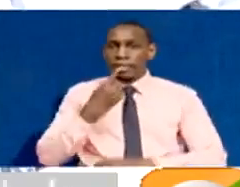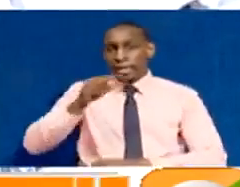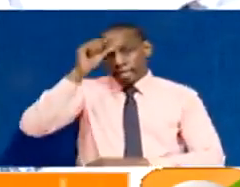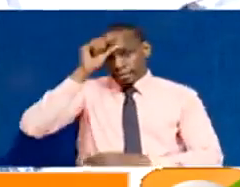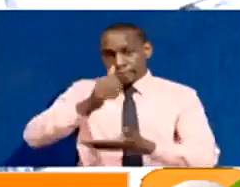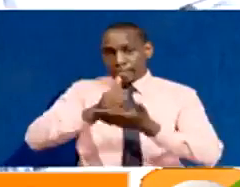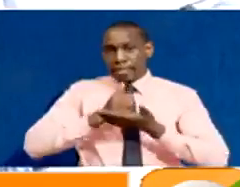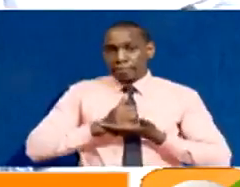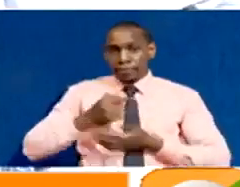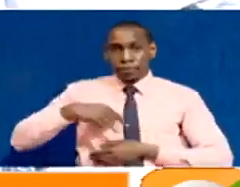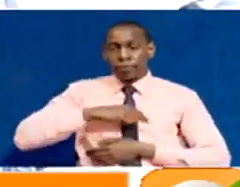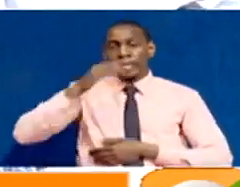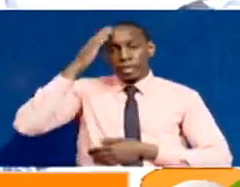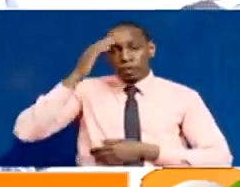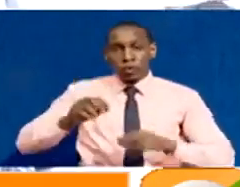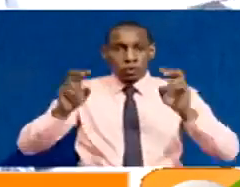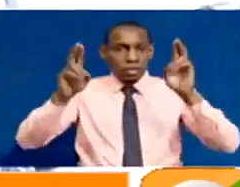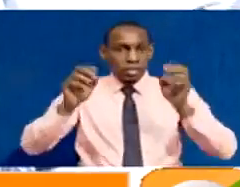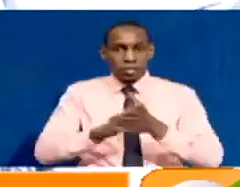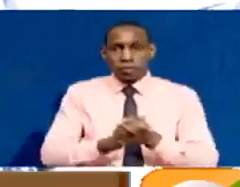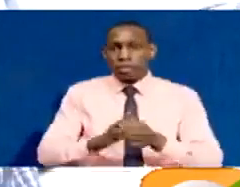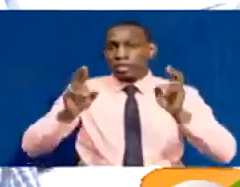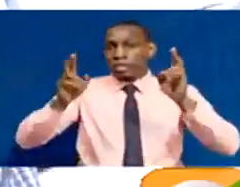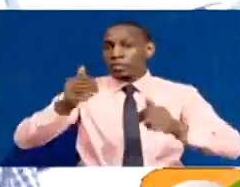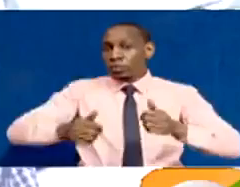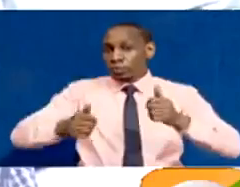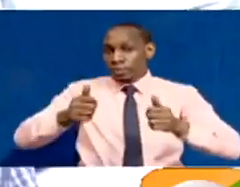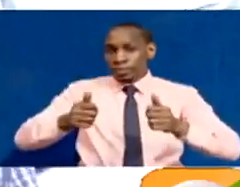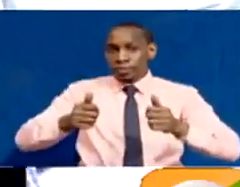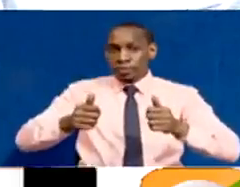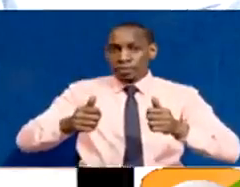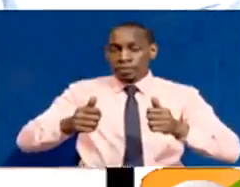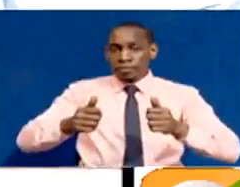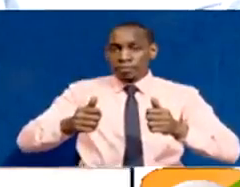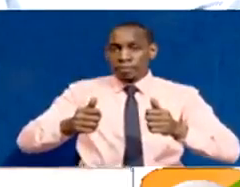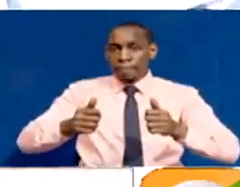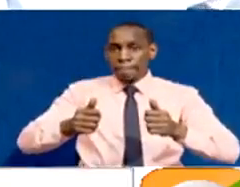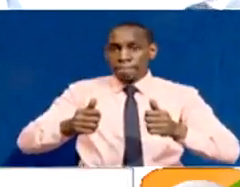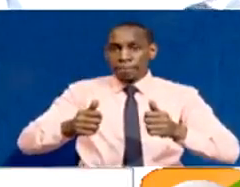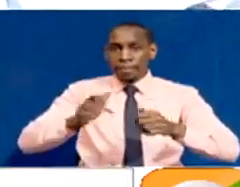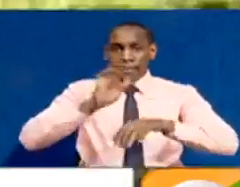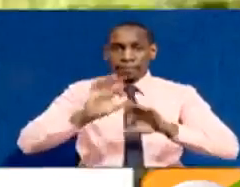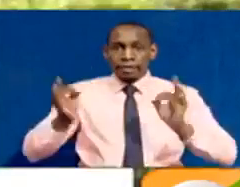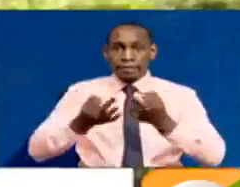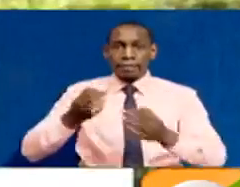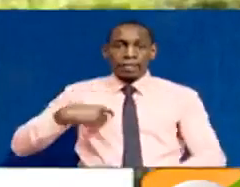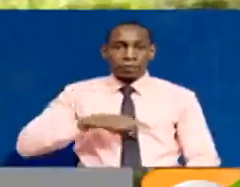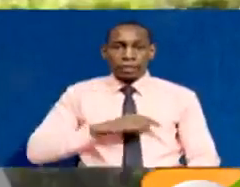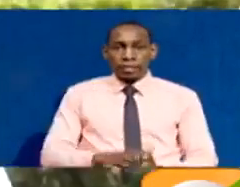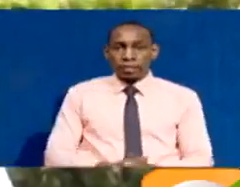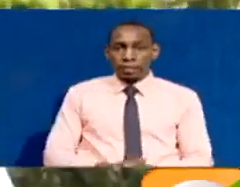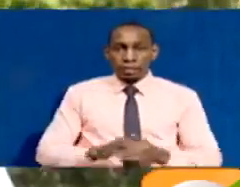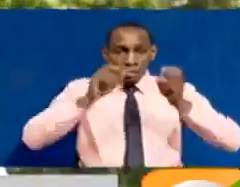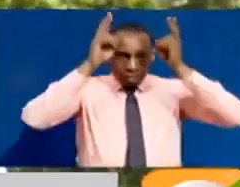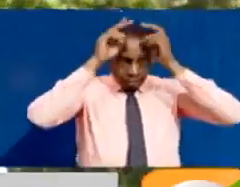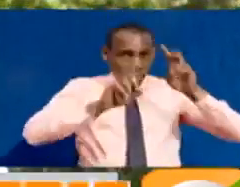tusaidie kujua hii maneno ilikuwa maneno gani itendeka kwa hii familia yetu. Sijui